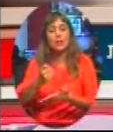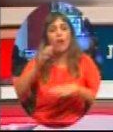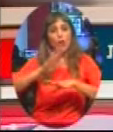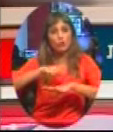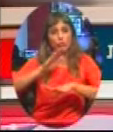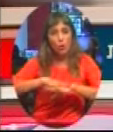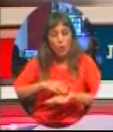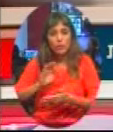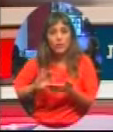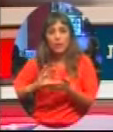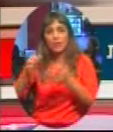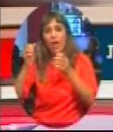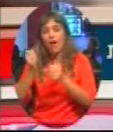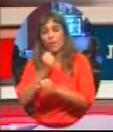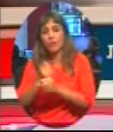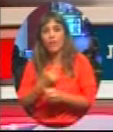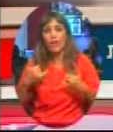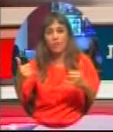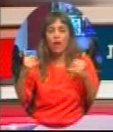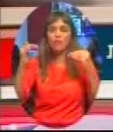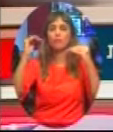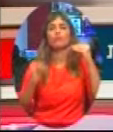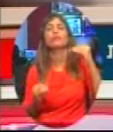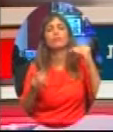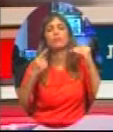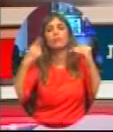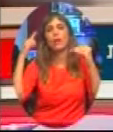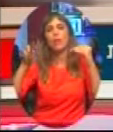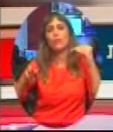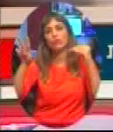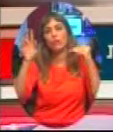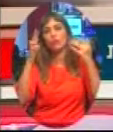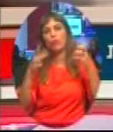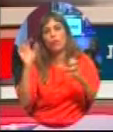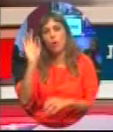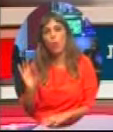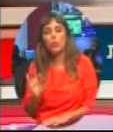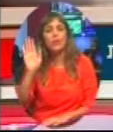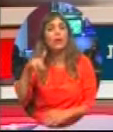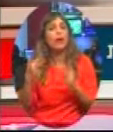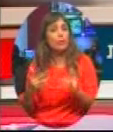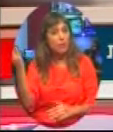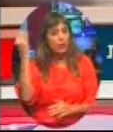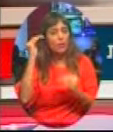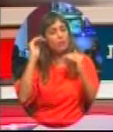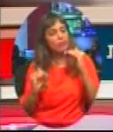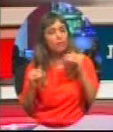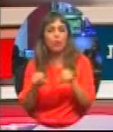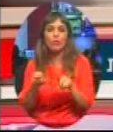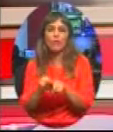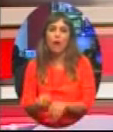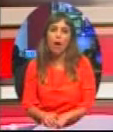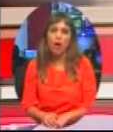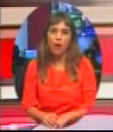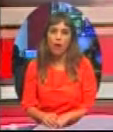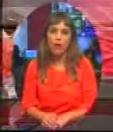והרווחה צנח בהדרגה משנת 2002 ב-80%. גם מספר התלמידים צנח בשיעור דומה. יאנה סורה עדנאי עם